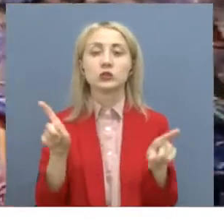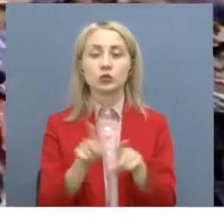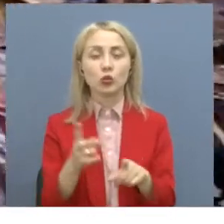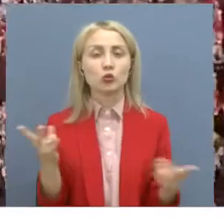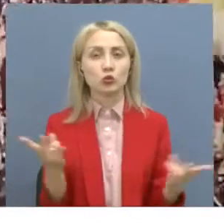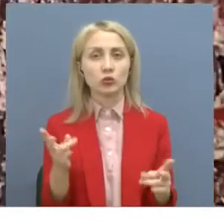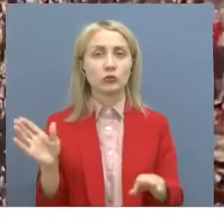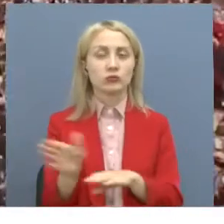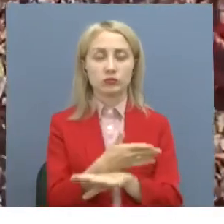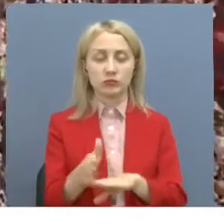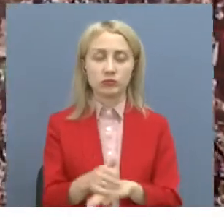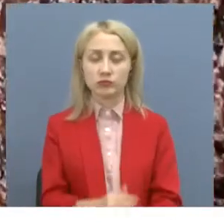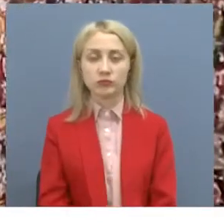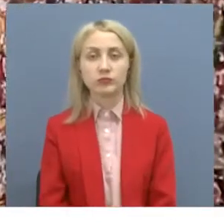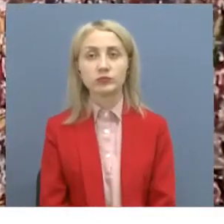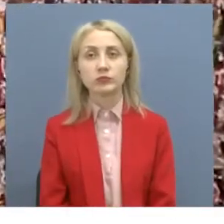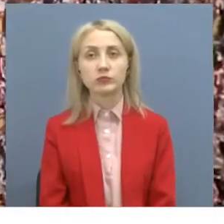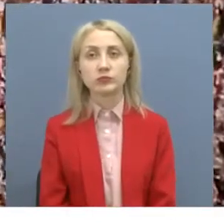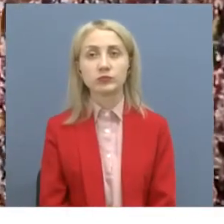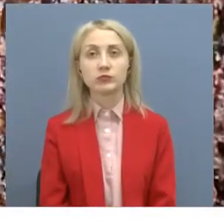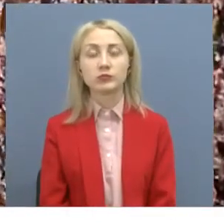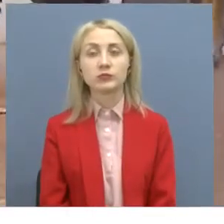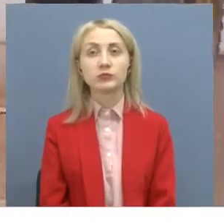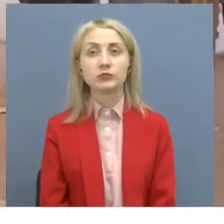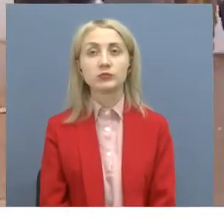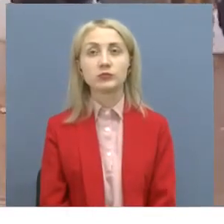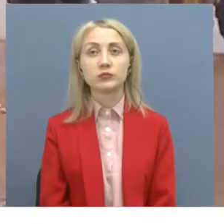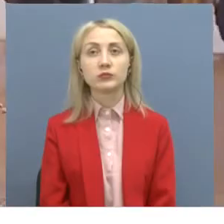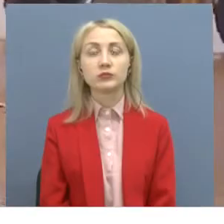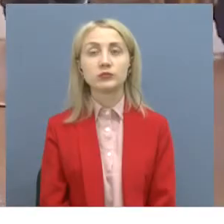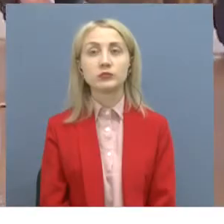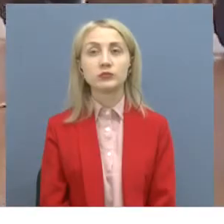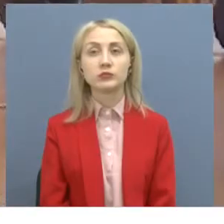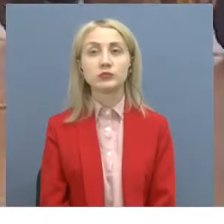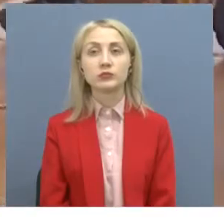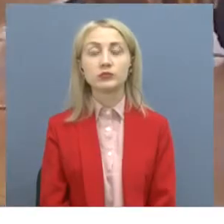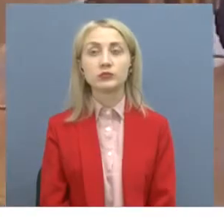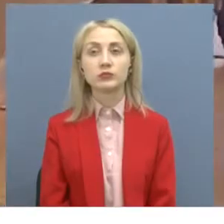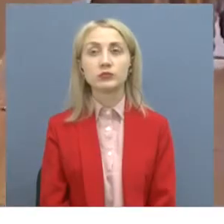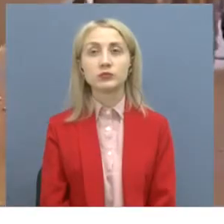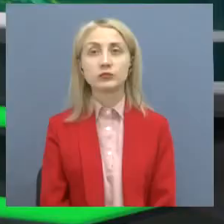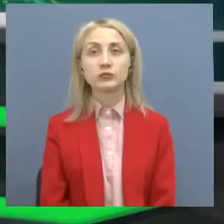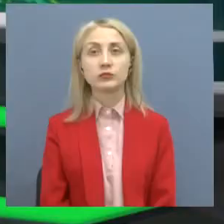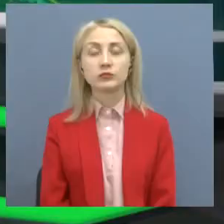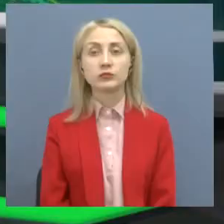мың тонна тұрмыстық қалдық жиналыпты. Ауғанбек Манарбекұлы, Ермек Махметов, Жамбыл Балтаев, Көкше ақпарат.